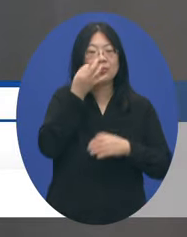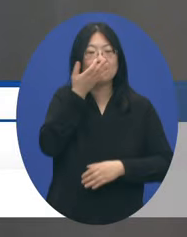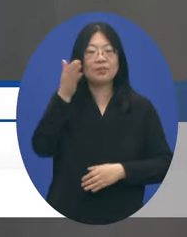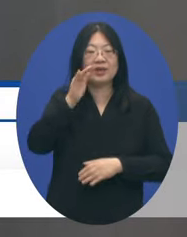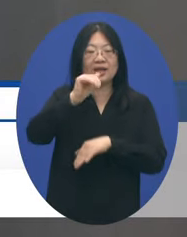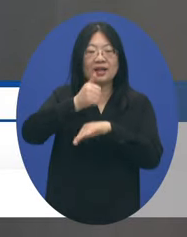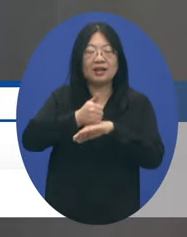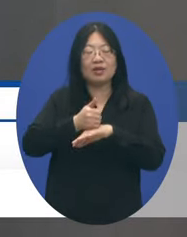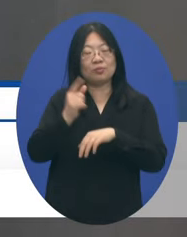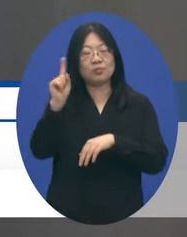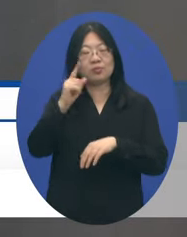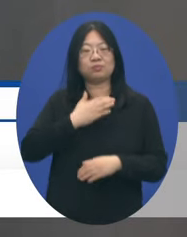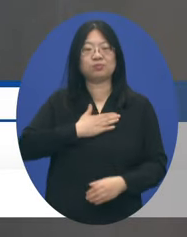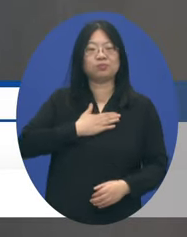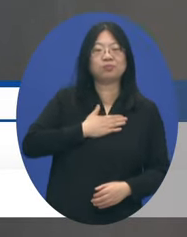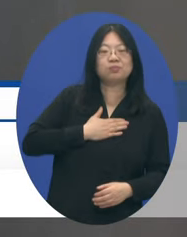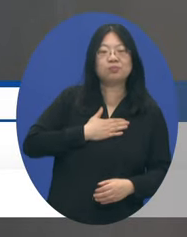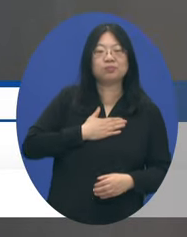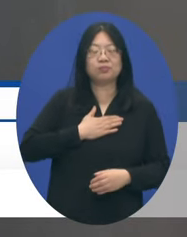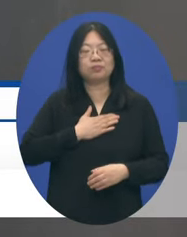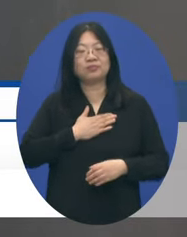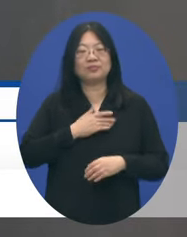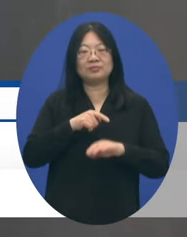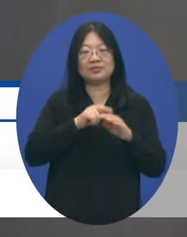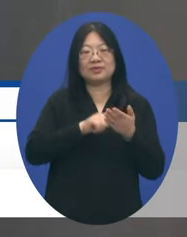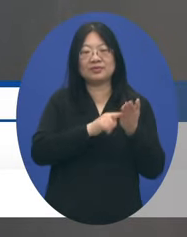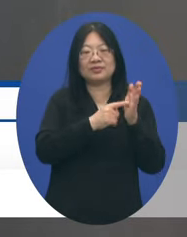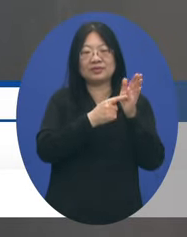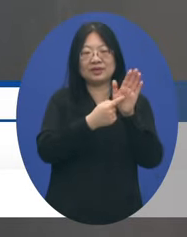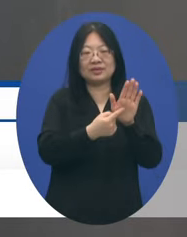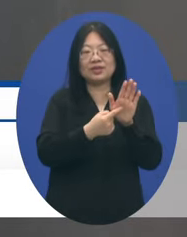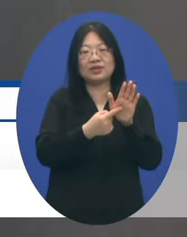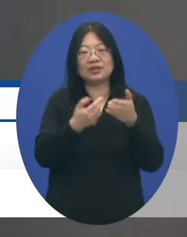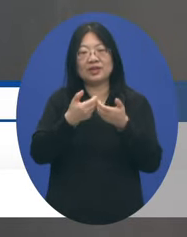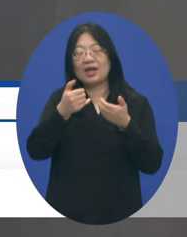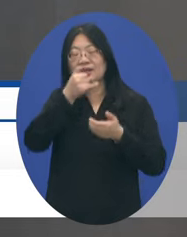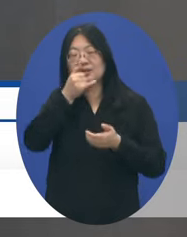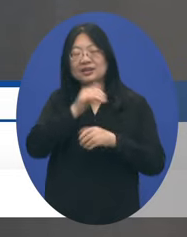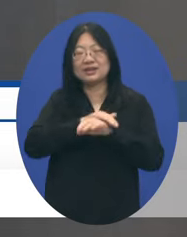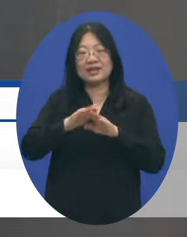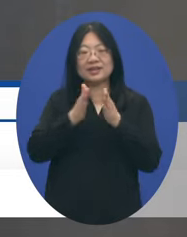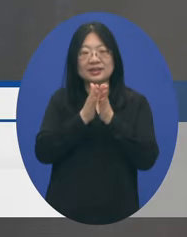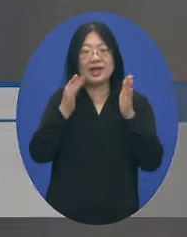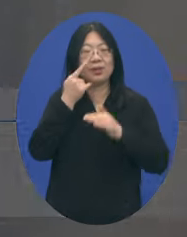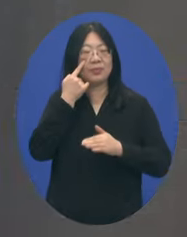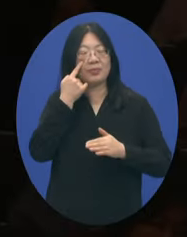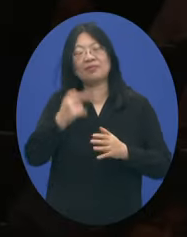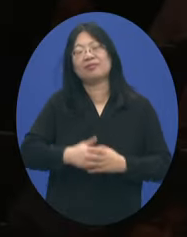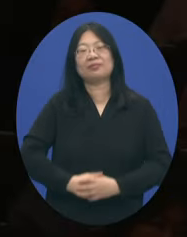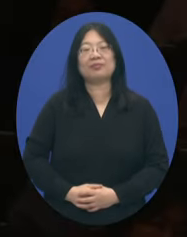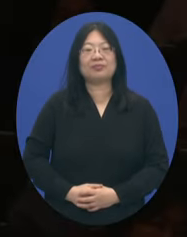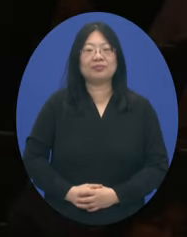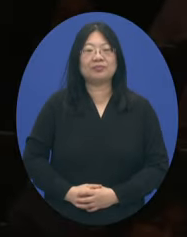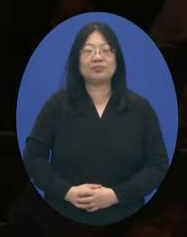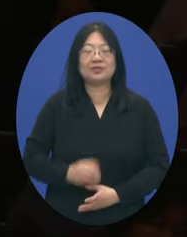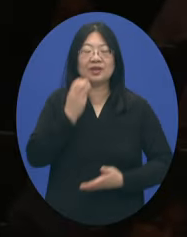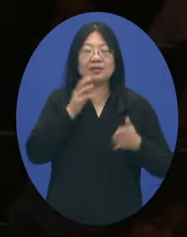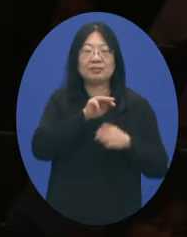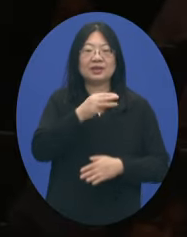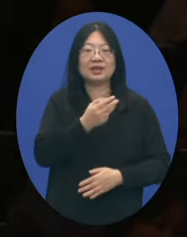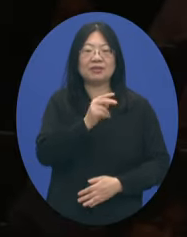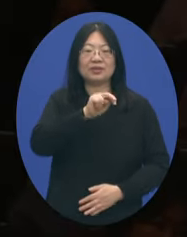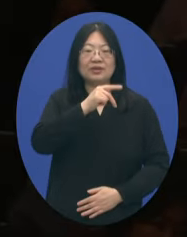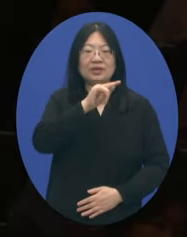마지막에 뭔가 뿌듯함을 남기고 떠날 수 있도록 잘 시작해보겠습니다. 경기